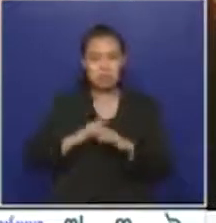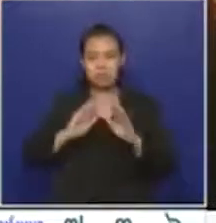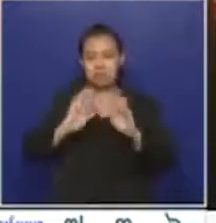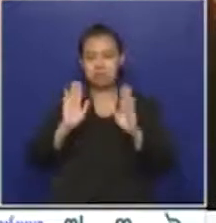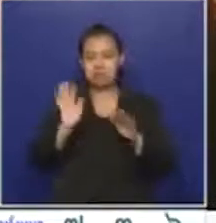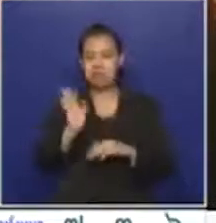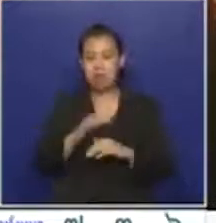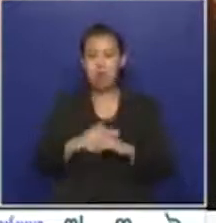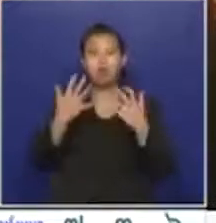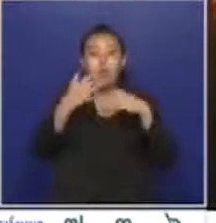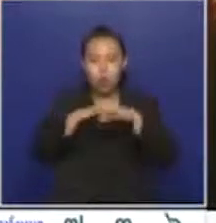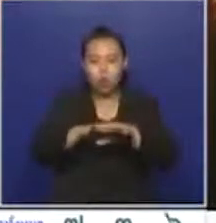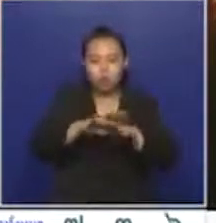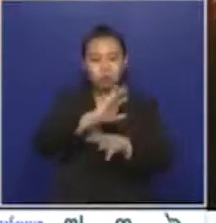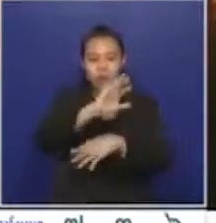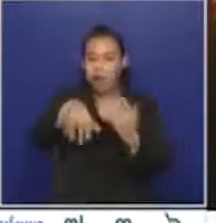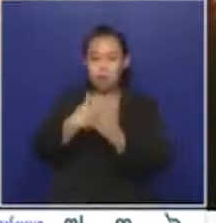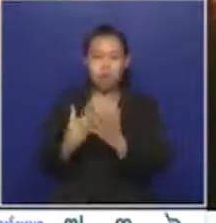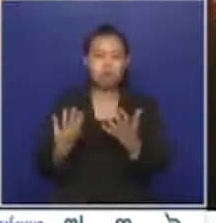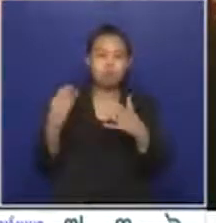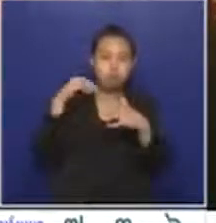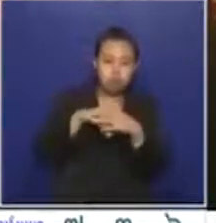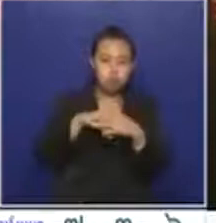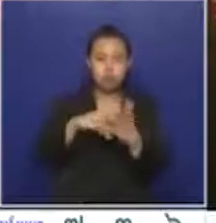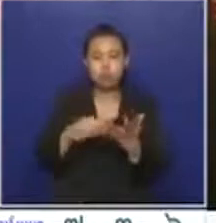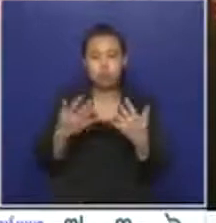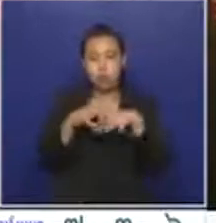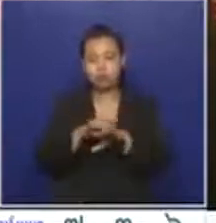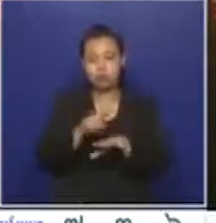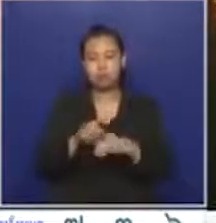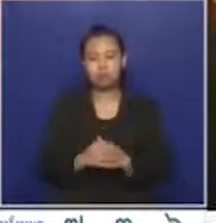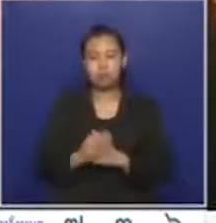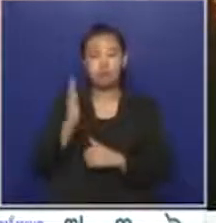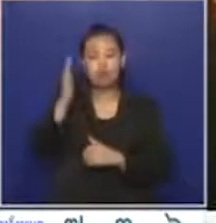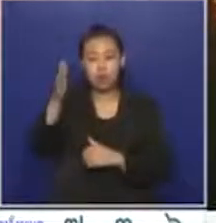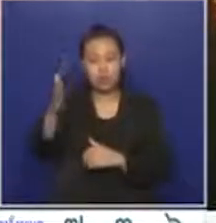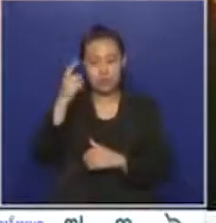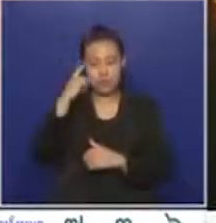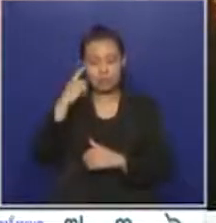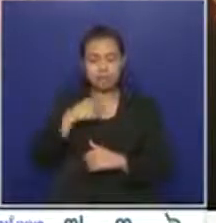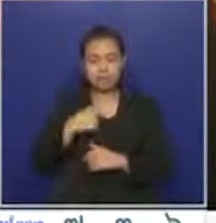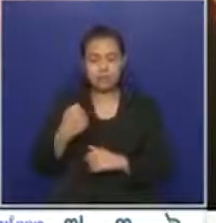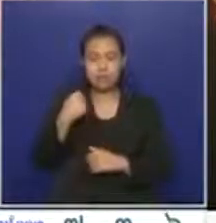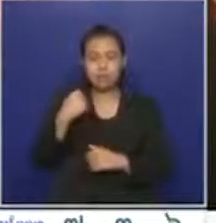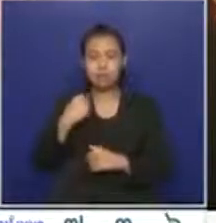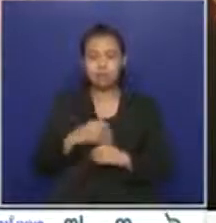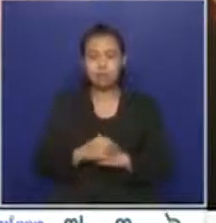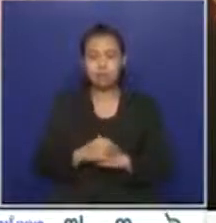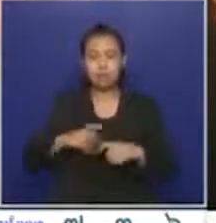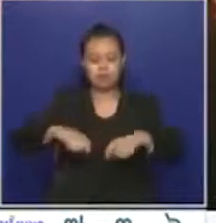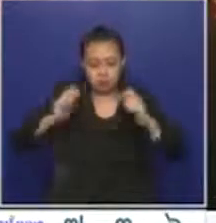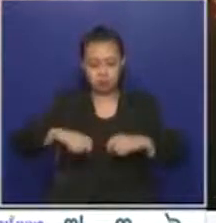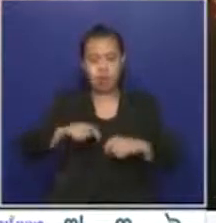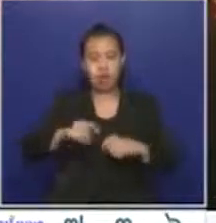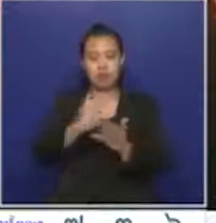ล้วรวมเข้าไปในความตกลงก็ขออนุญาตเป็นการตั้งข้อสังเกตไว้เพื่ออนาคตที่อยากจะให้กรมสรรพากรได้ยืนหยัดในข้อตกลง